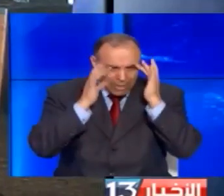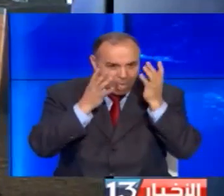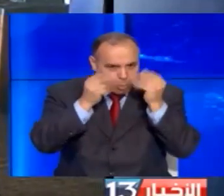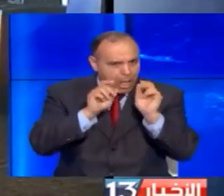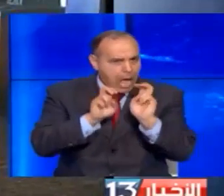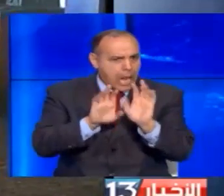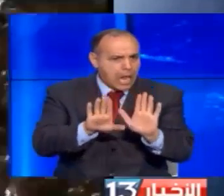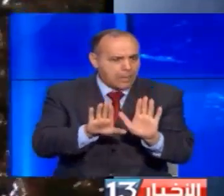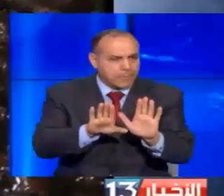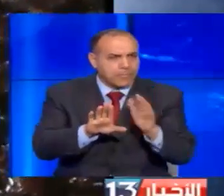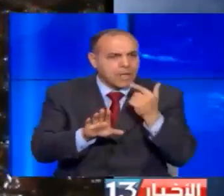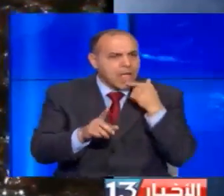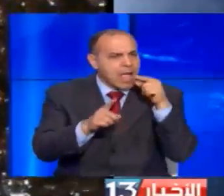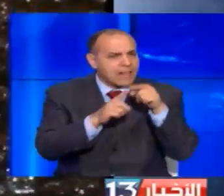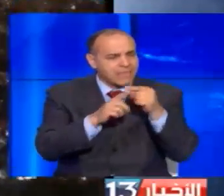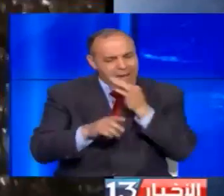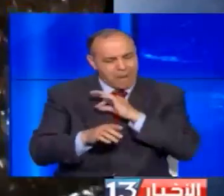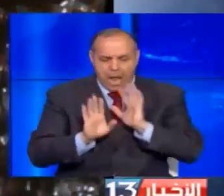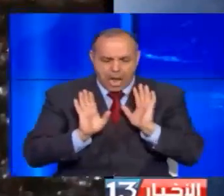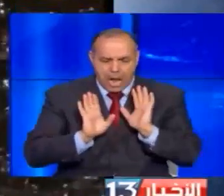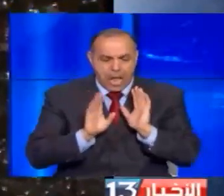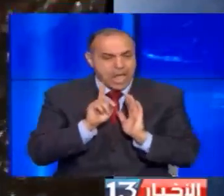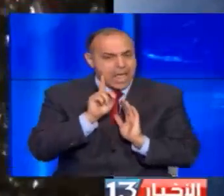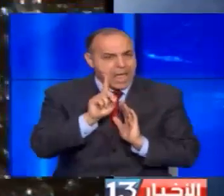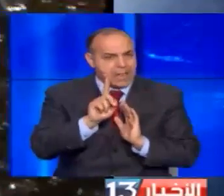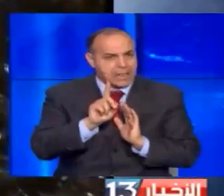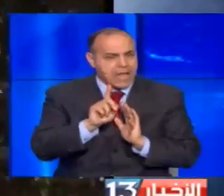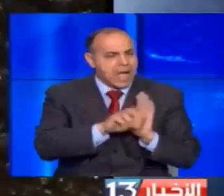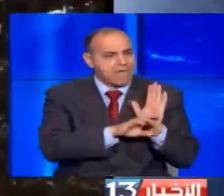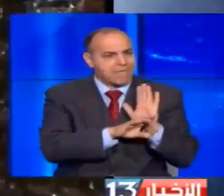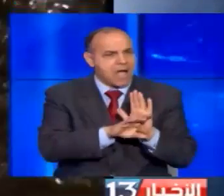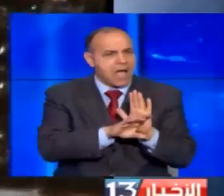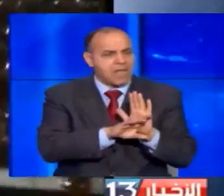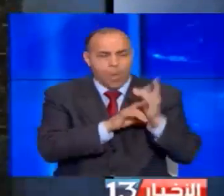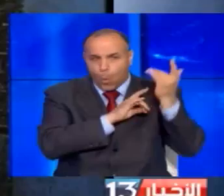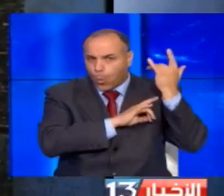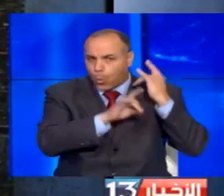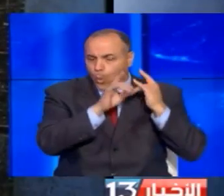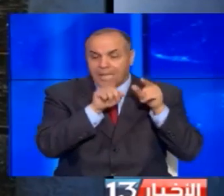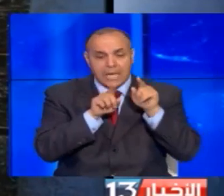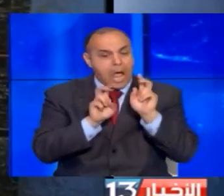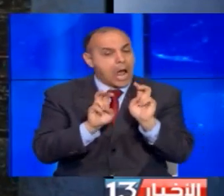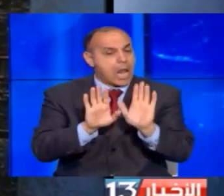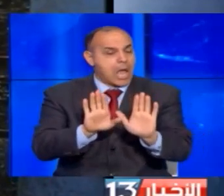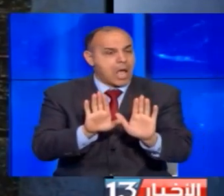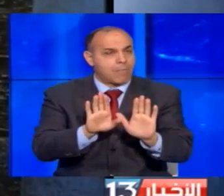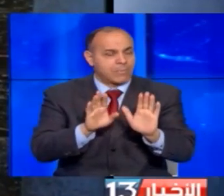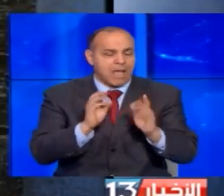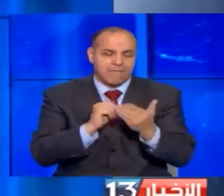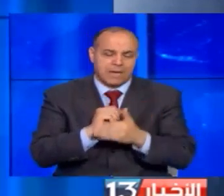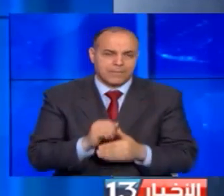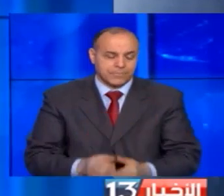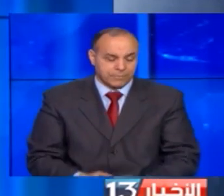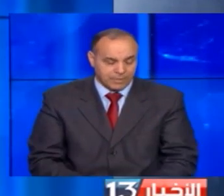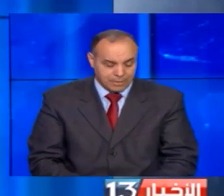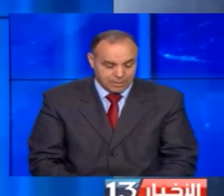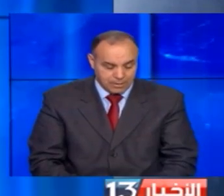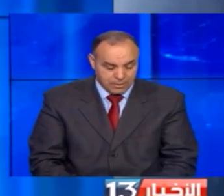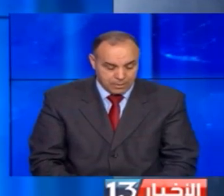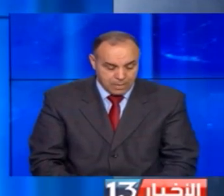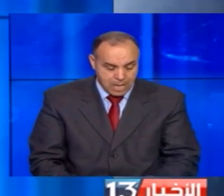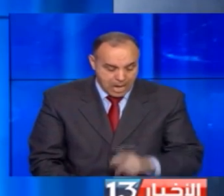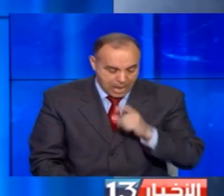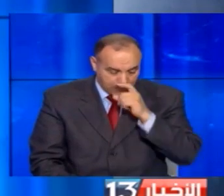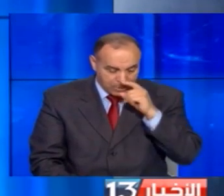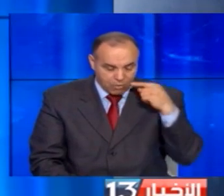الاندثار ليس لغاية ربحية، وإنما حفاظا على موروث تقليدي فلاحي.